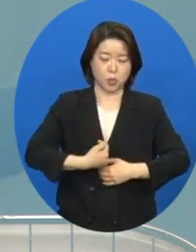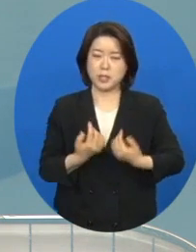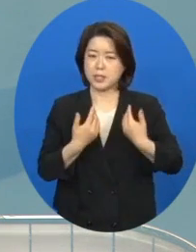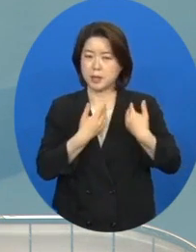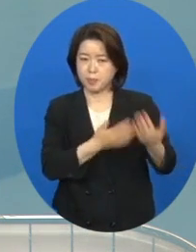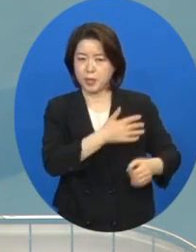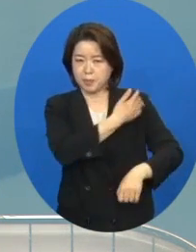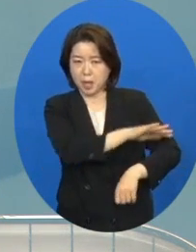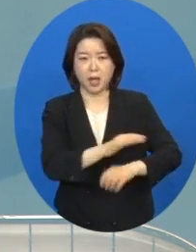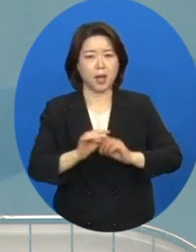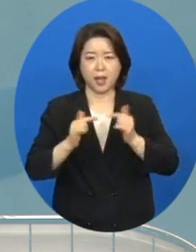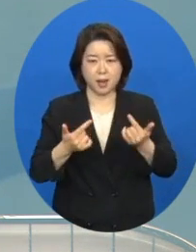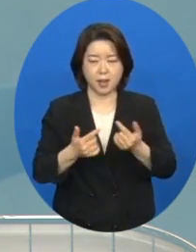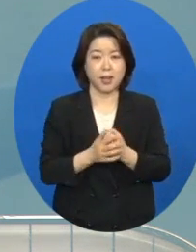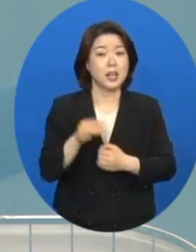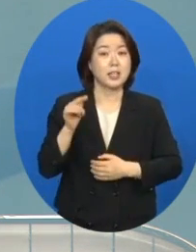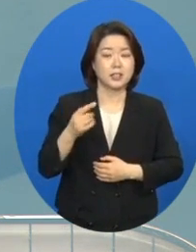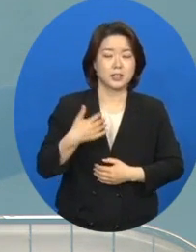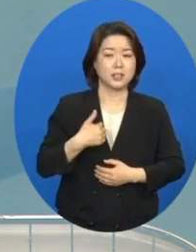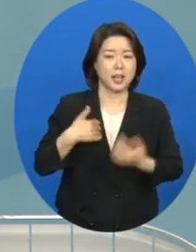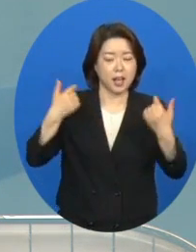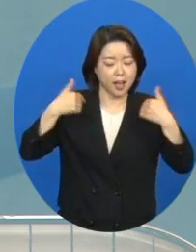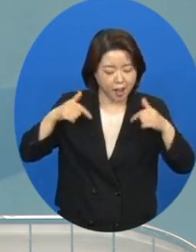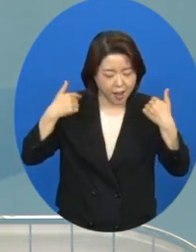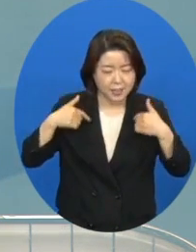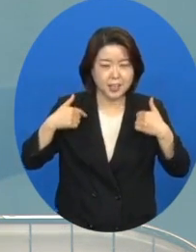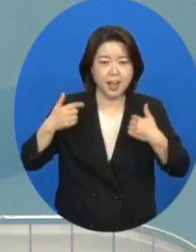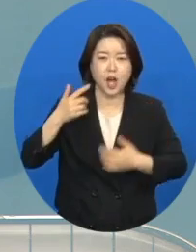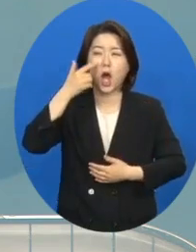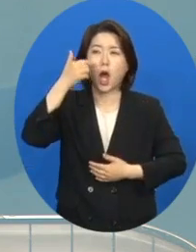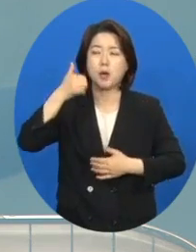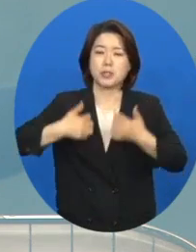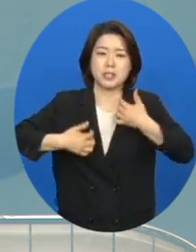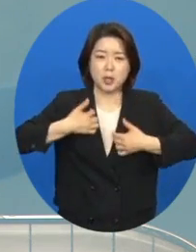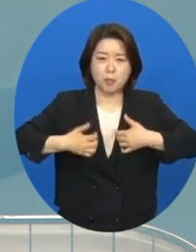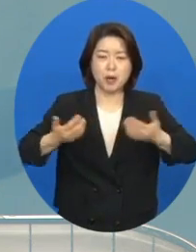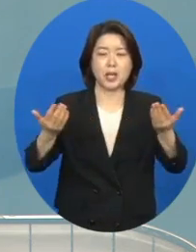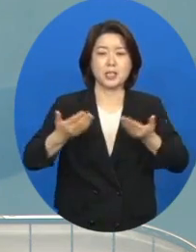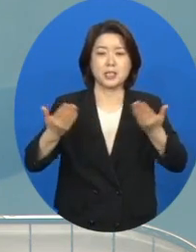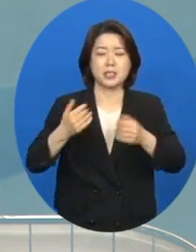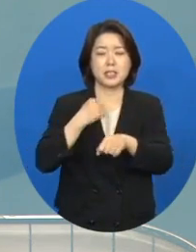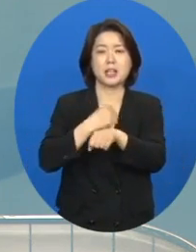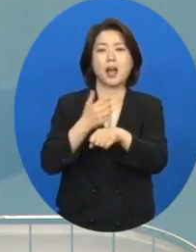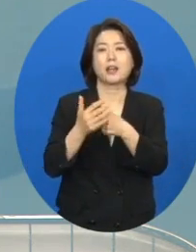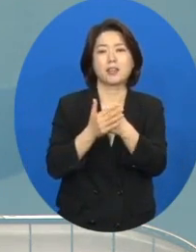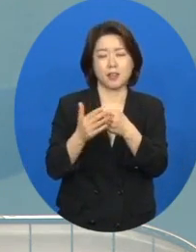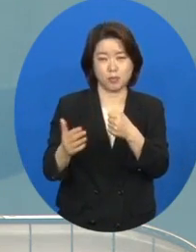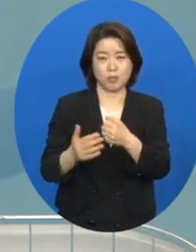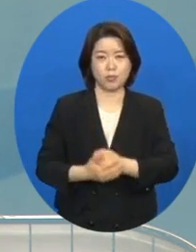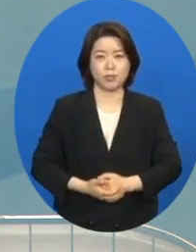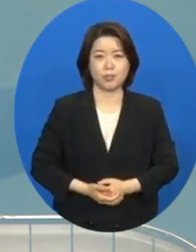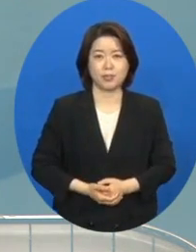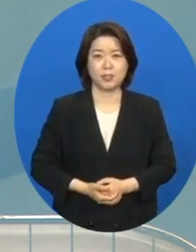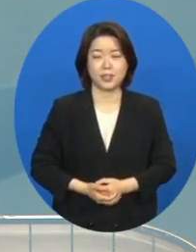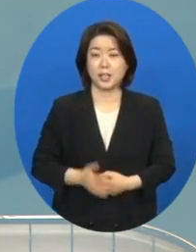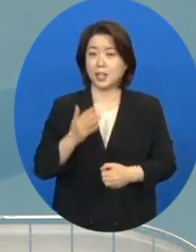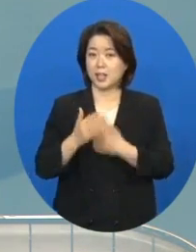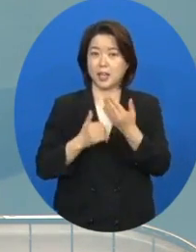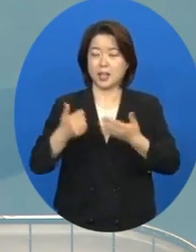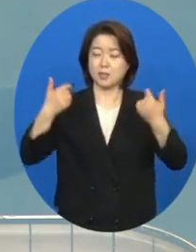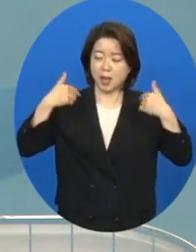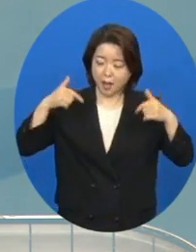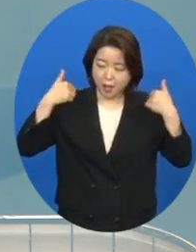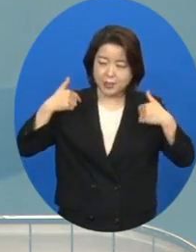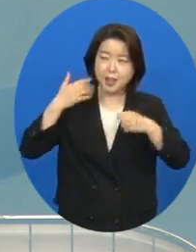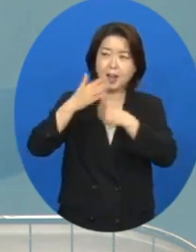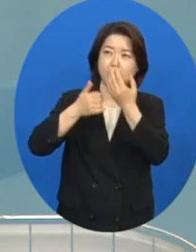버려두지 않으셨다. 그것은 내가 언제나 아버지께서 기뻐하시는 일을 하기 때문이다. 하나님은 항상